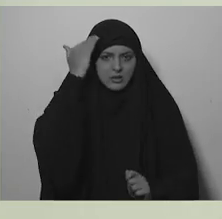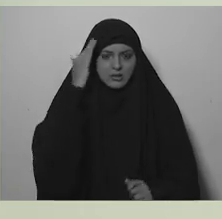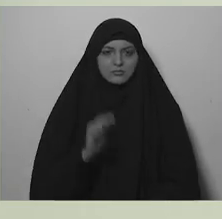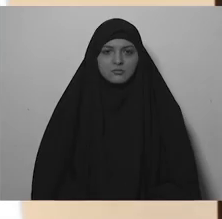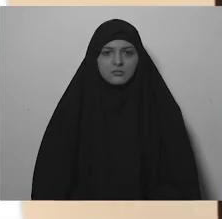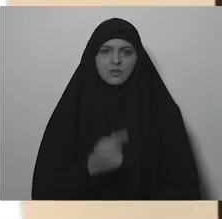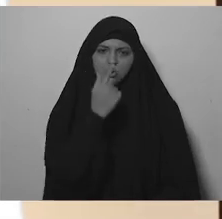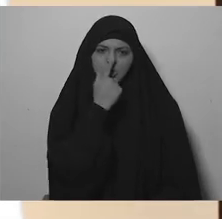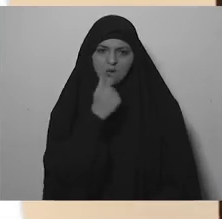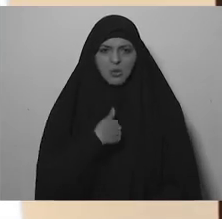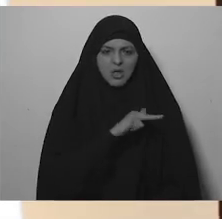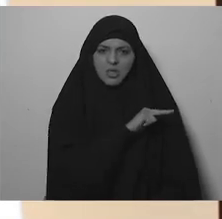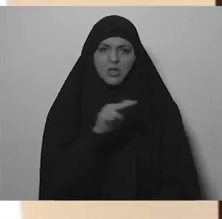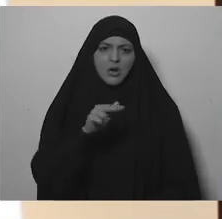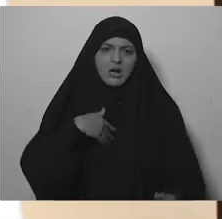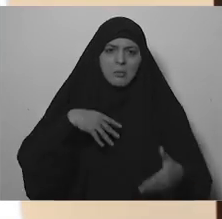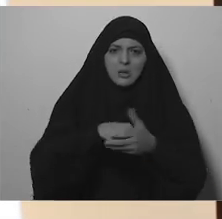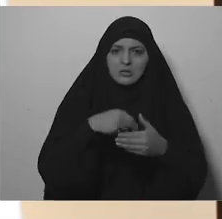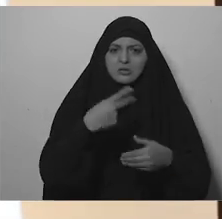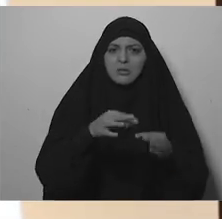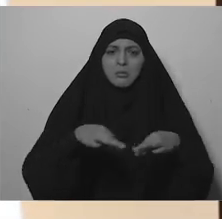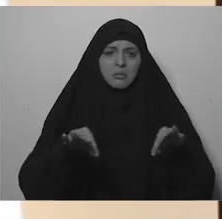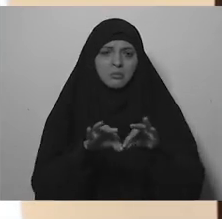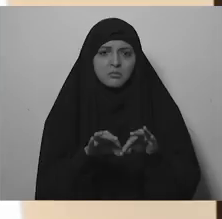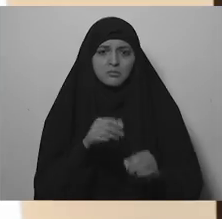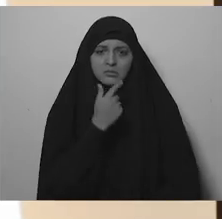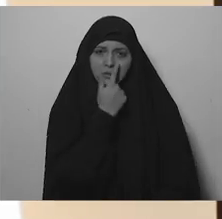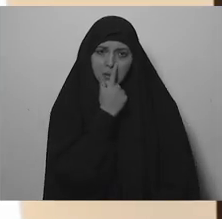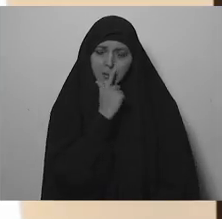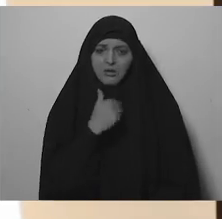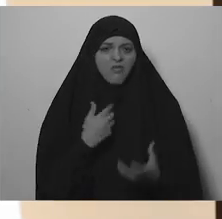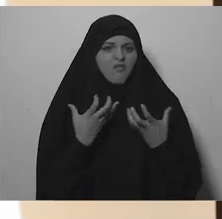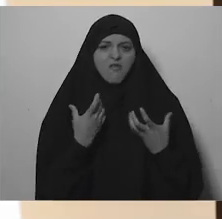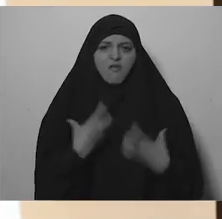mentalité. J'ai senti une non-appartenance à ce pays.